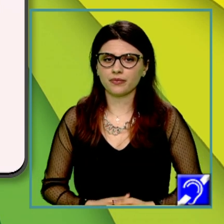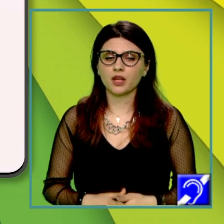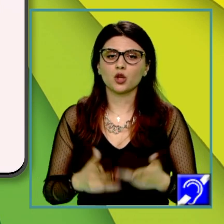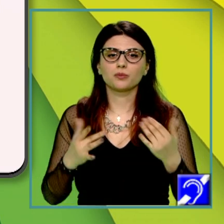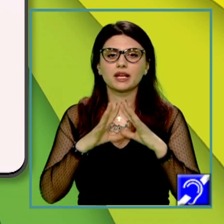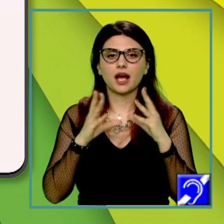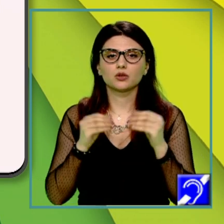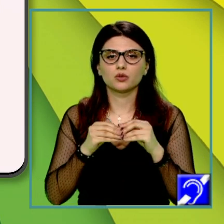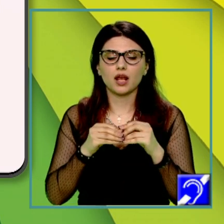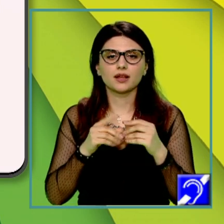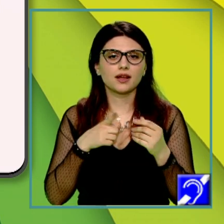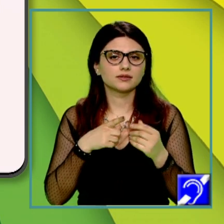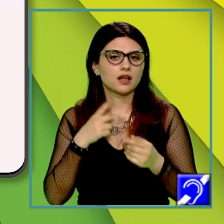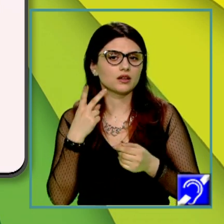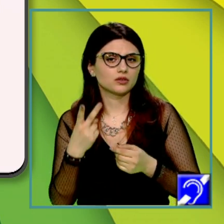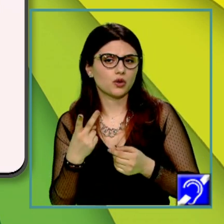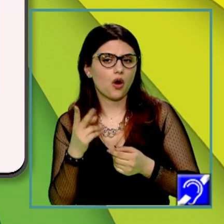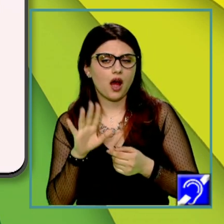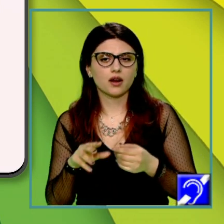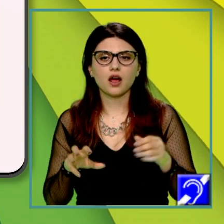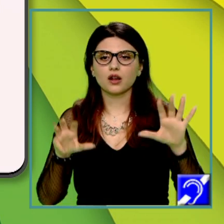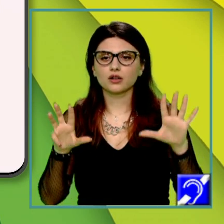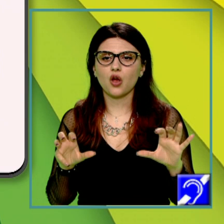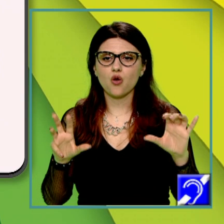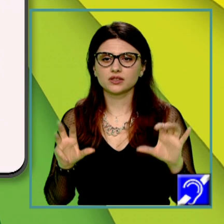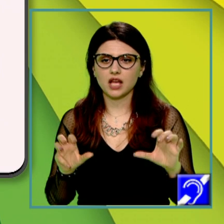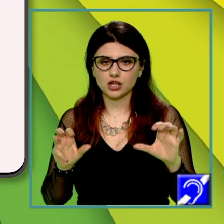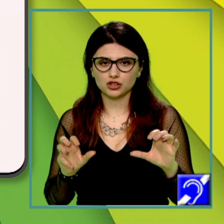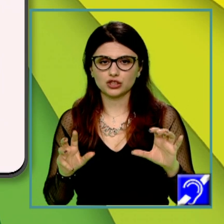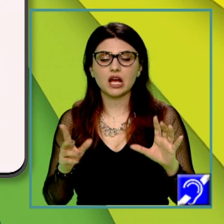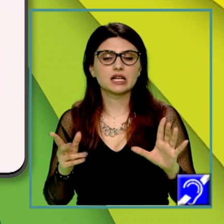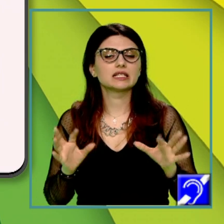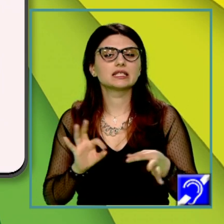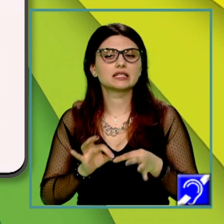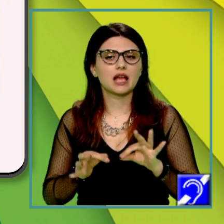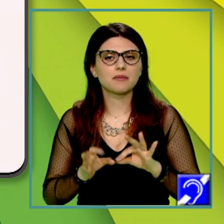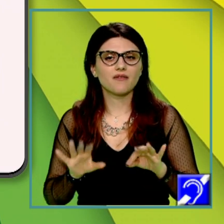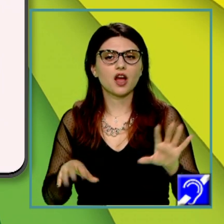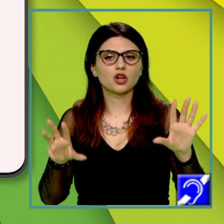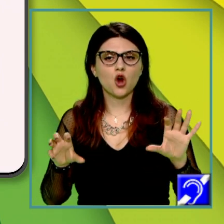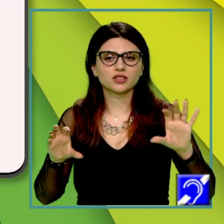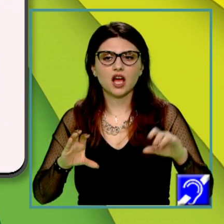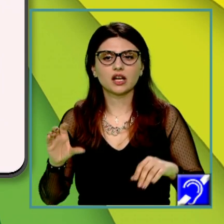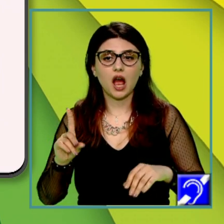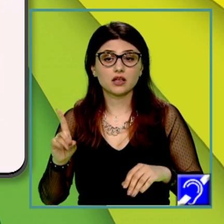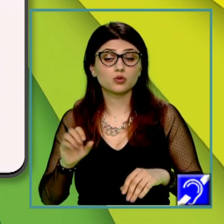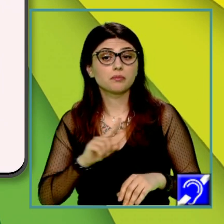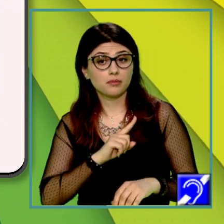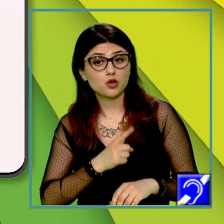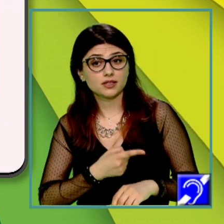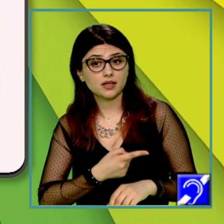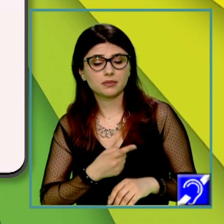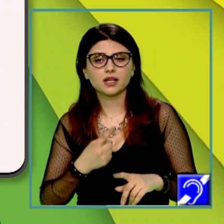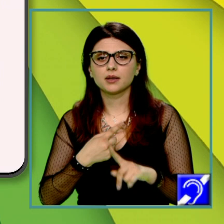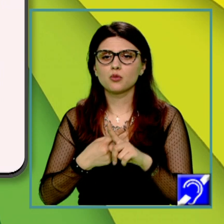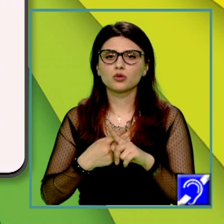de două cifre are 90 de elemente de aici avem 90 de cazuri posibile în mulțimea